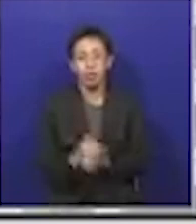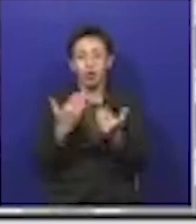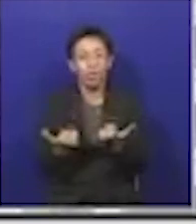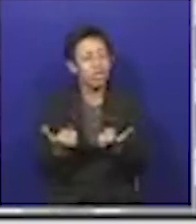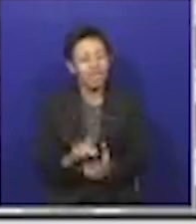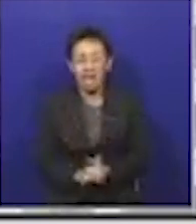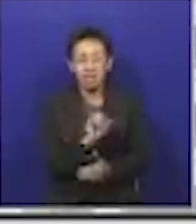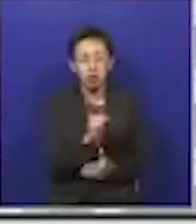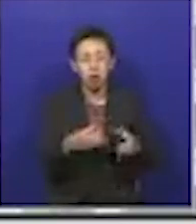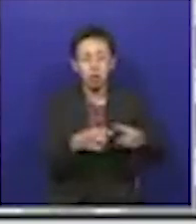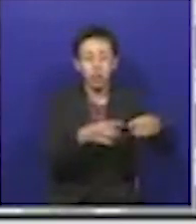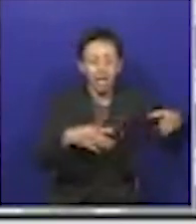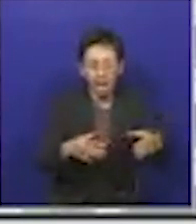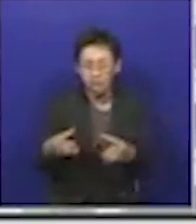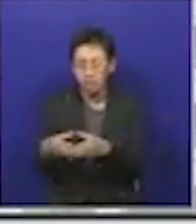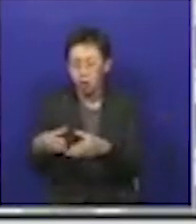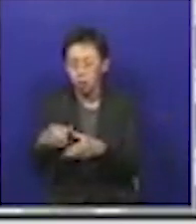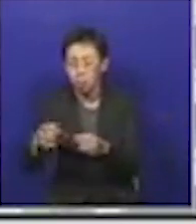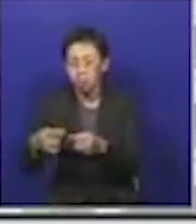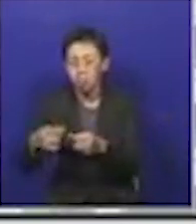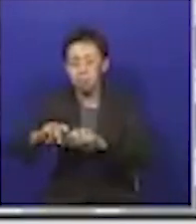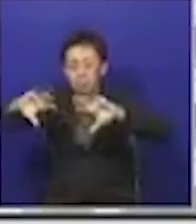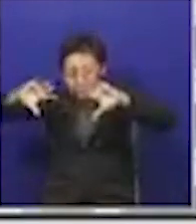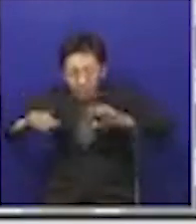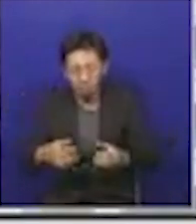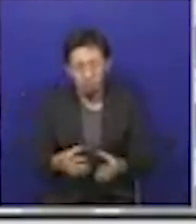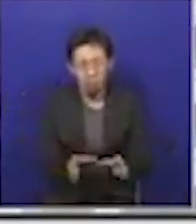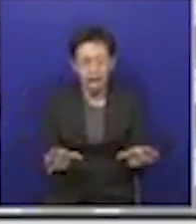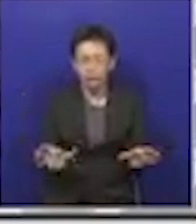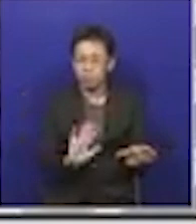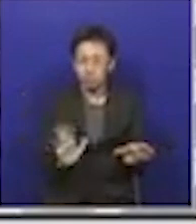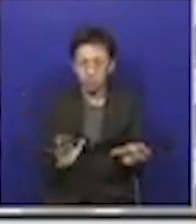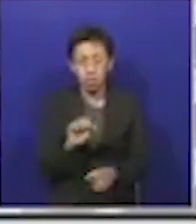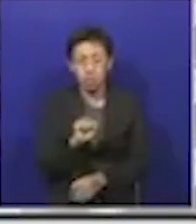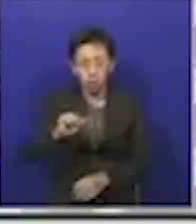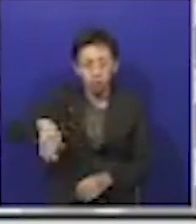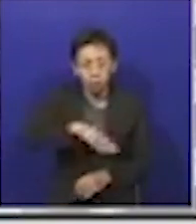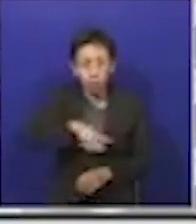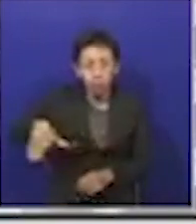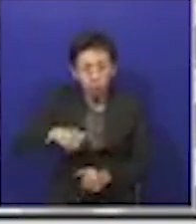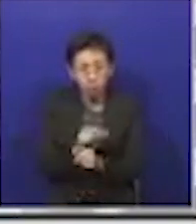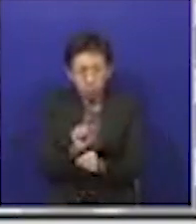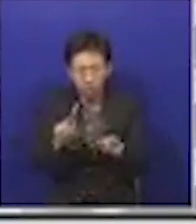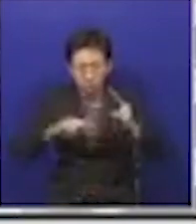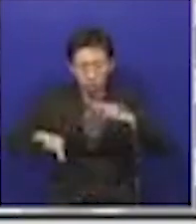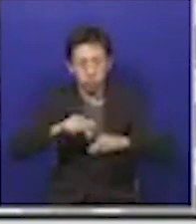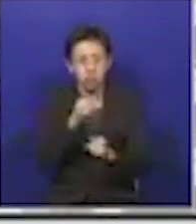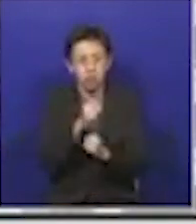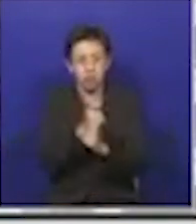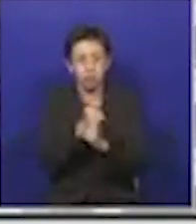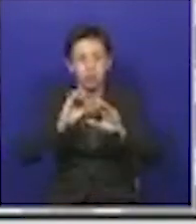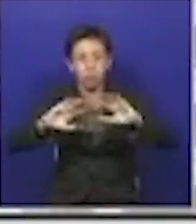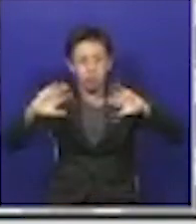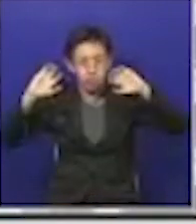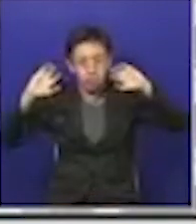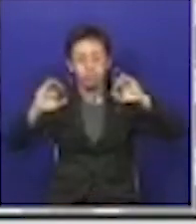สีเสื้อไม่มีฝ่ายค้านไม่มีรัฐบาลฮะมีสภาไว้ทำไมฮะเอาไว้ตรวจสอบการบริหารงานของฝ่ายบริห